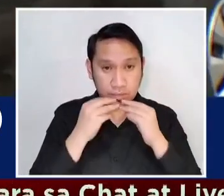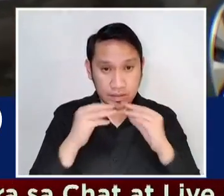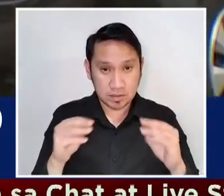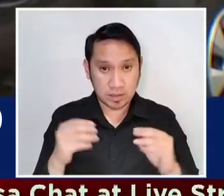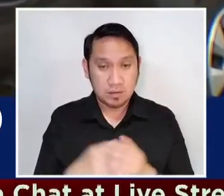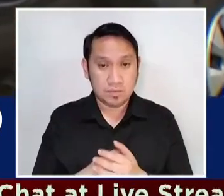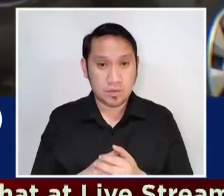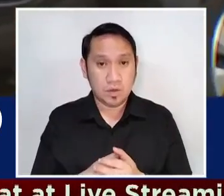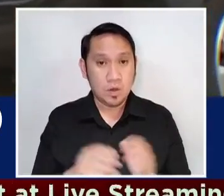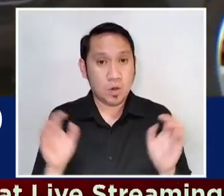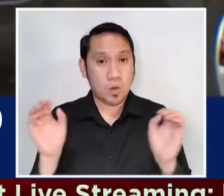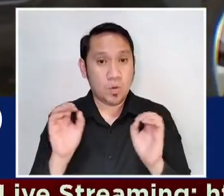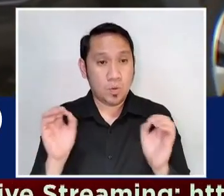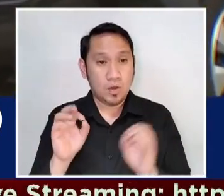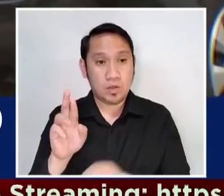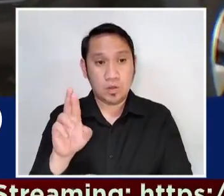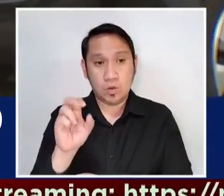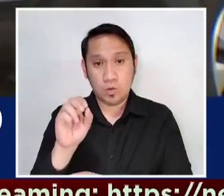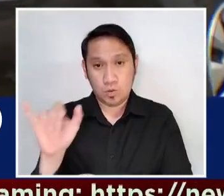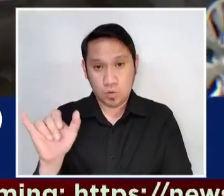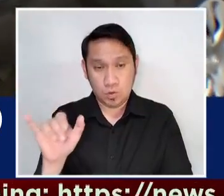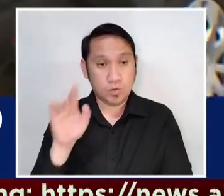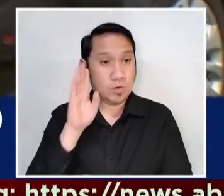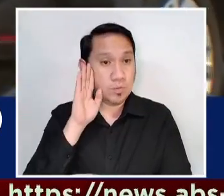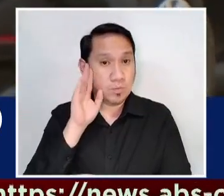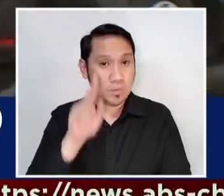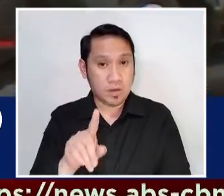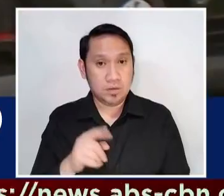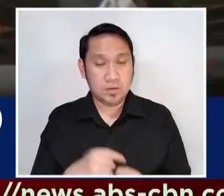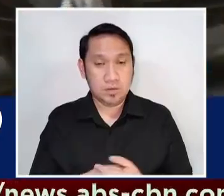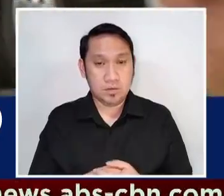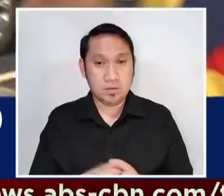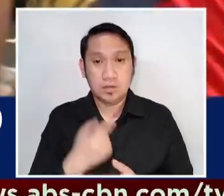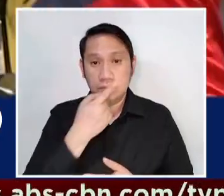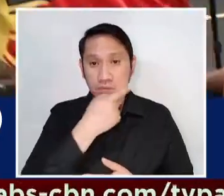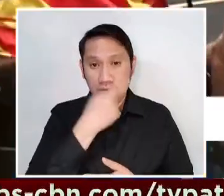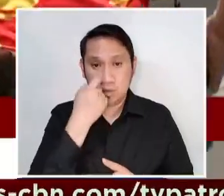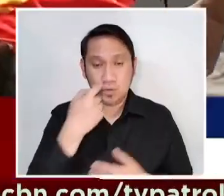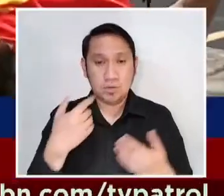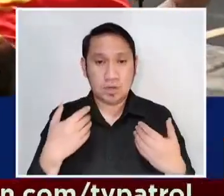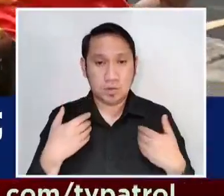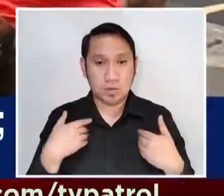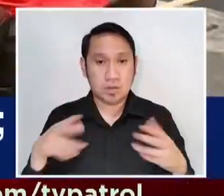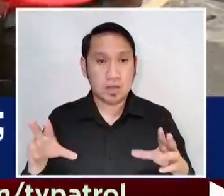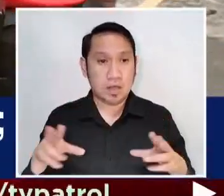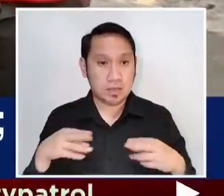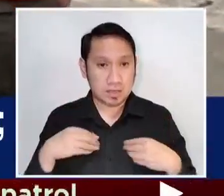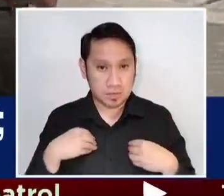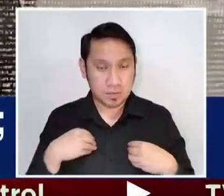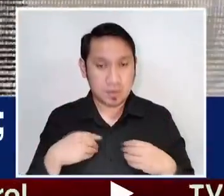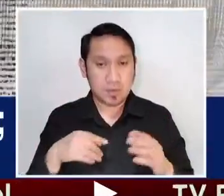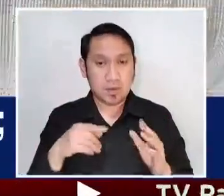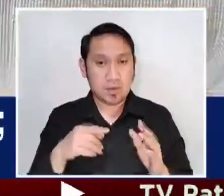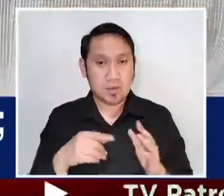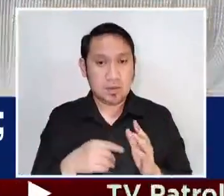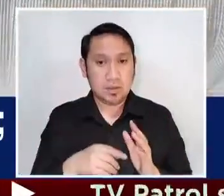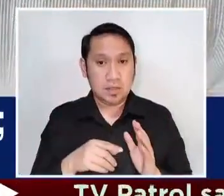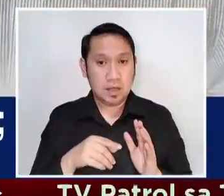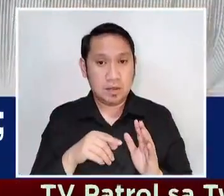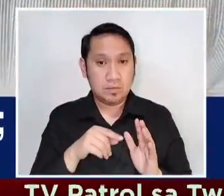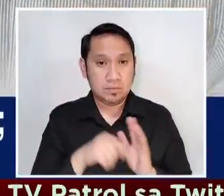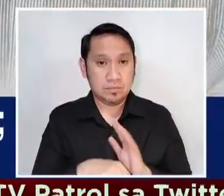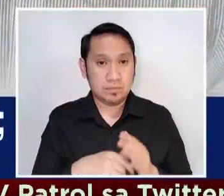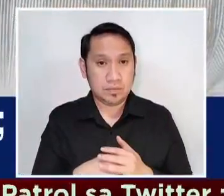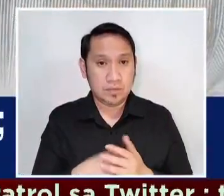ang mamamahayag na si Roy Mabasa, ang kapatid ni Lapid, dahil may natatanggap umano siyang death threats. I've been